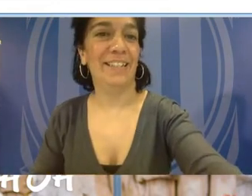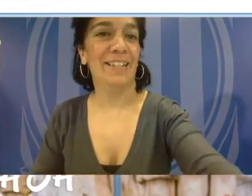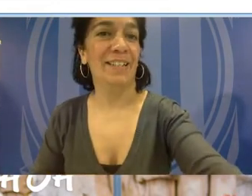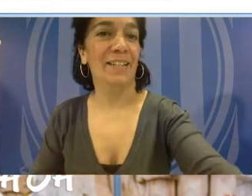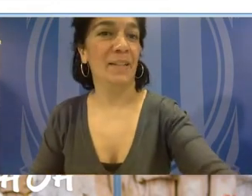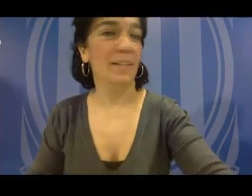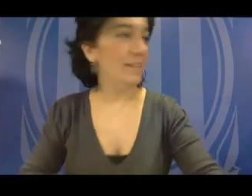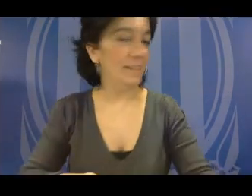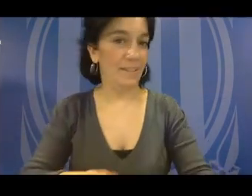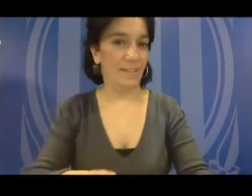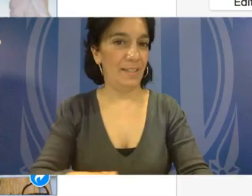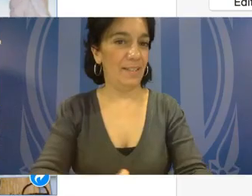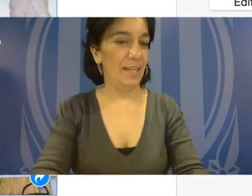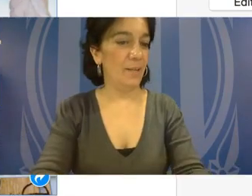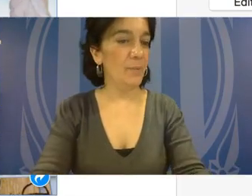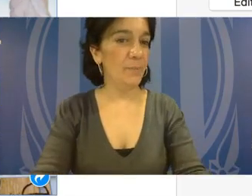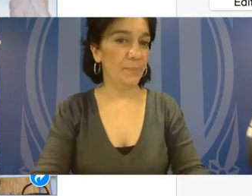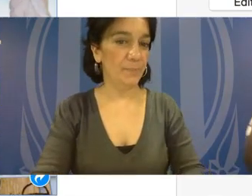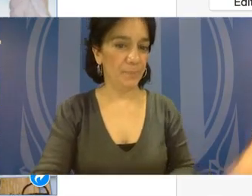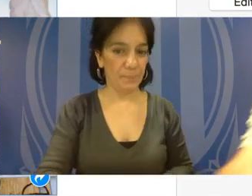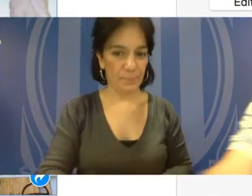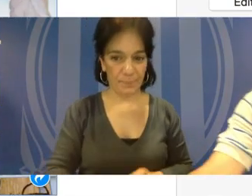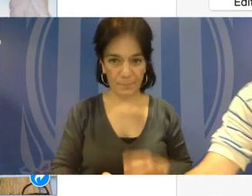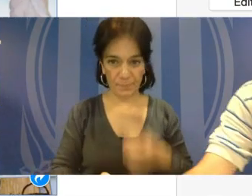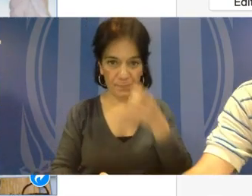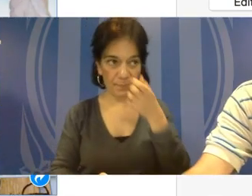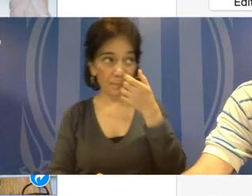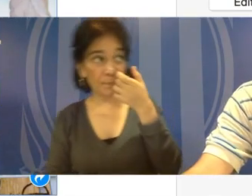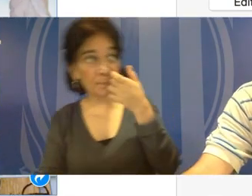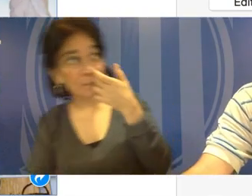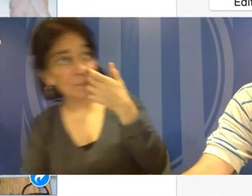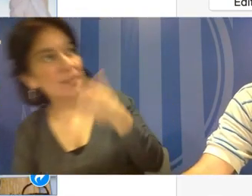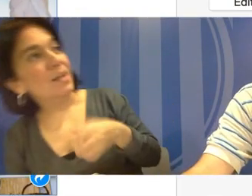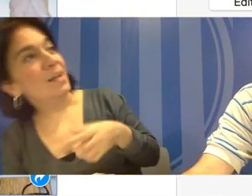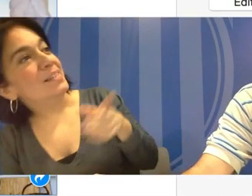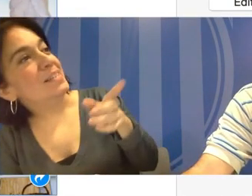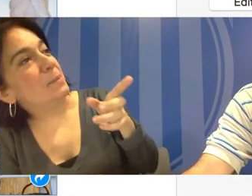No, vosaltres. Està, no? Sí, un segon. Gràcies.